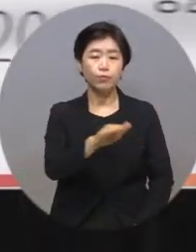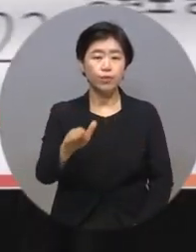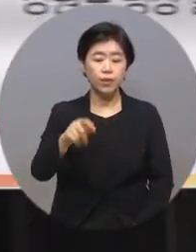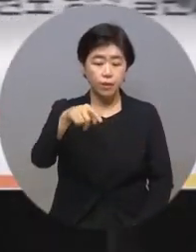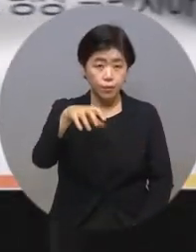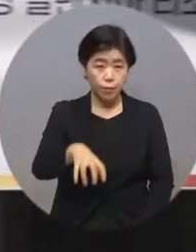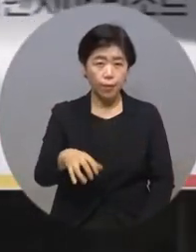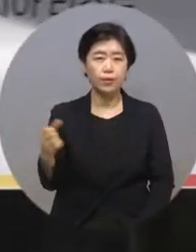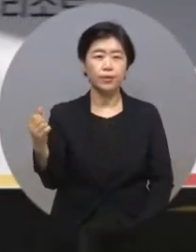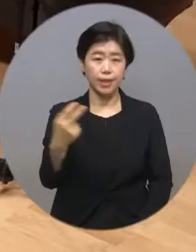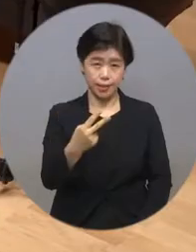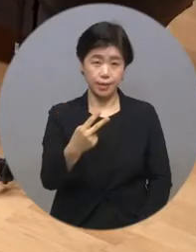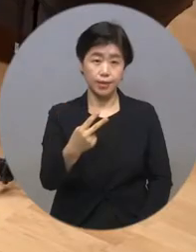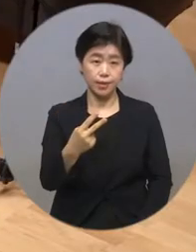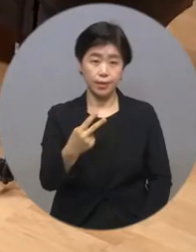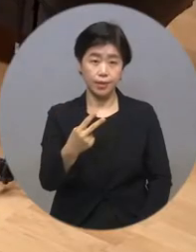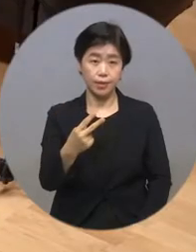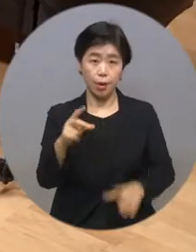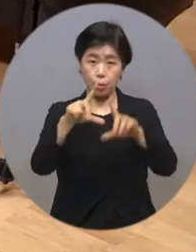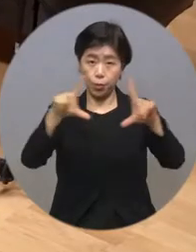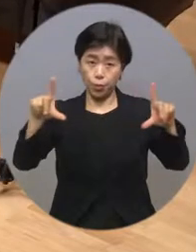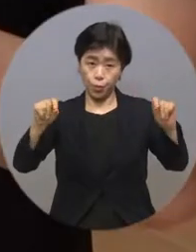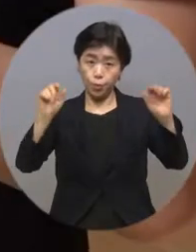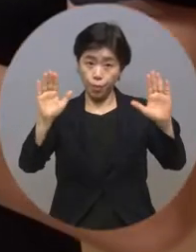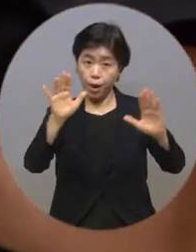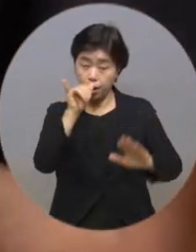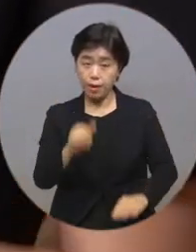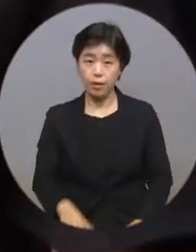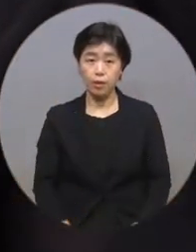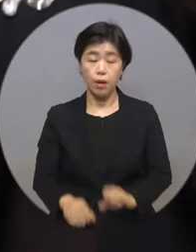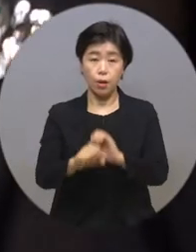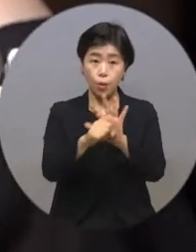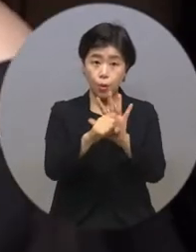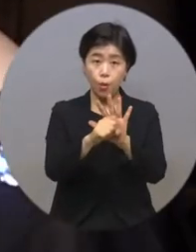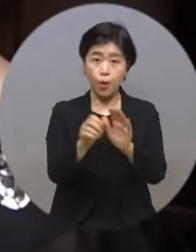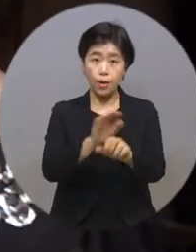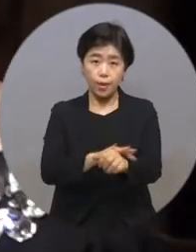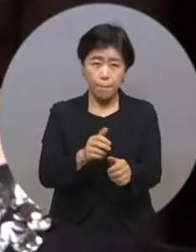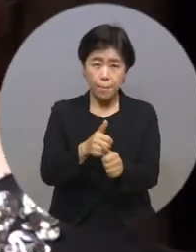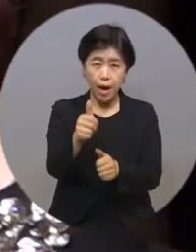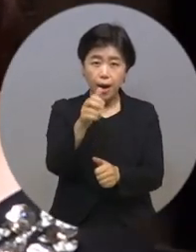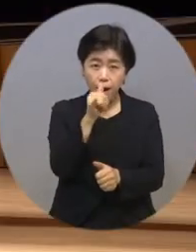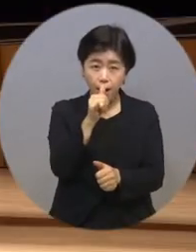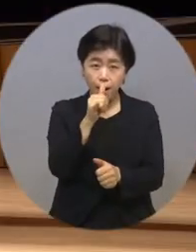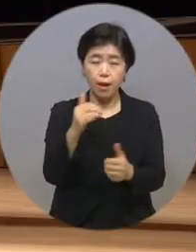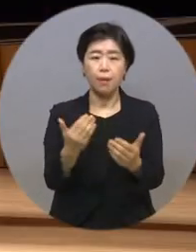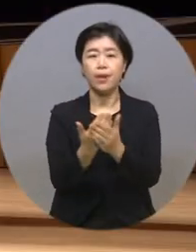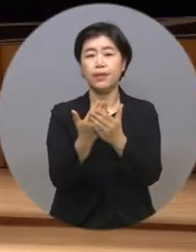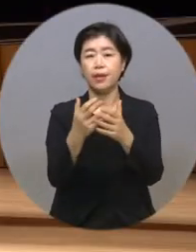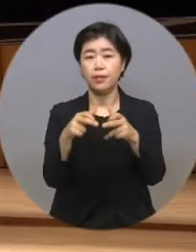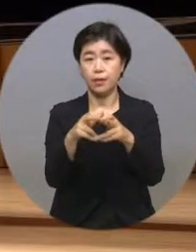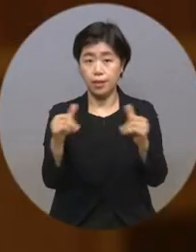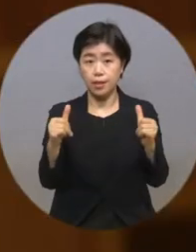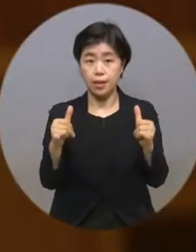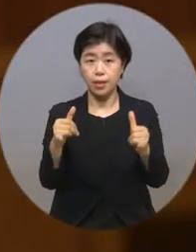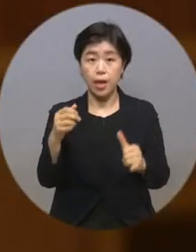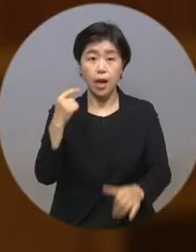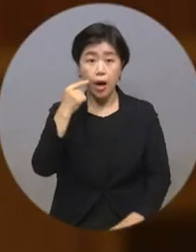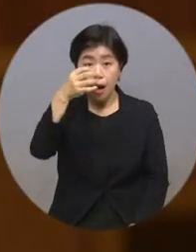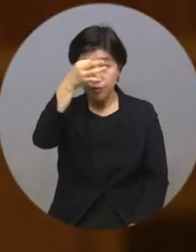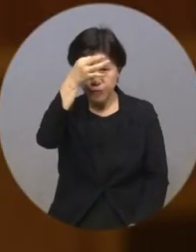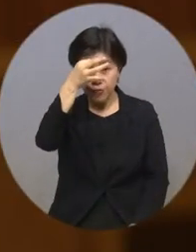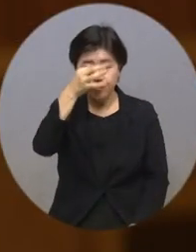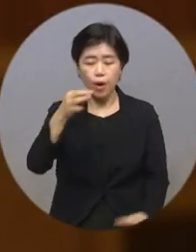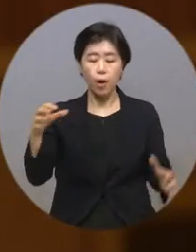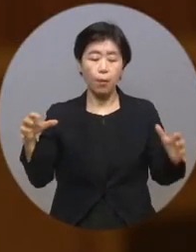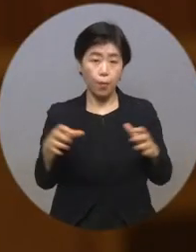Again We Are Here Together라는 슬로건으로 진행되며 코로나19를 이겨내고 발달장애 아티스트들이 평창에서 재우 축제를